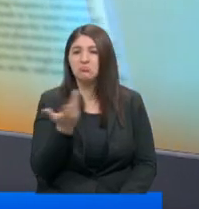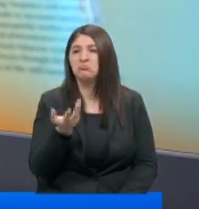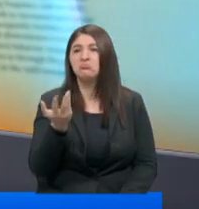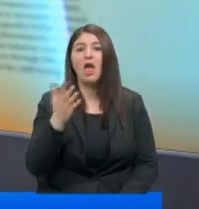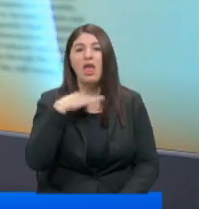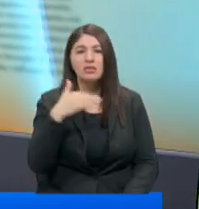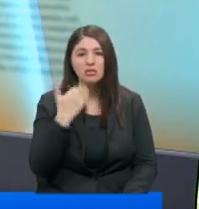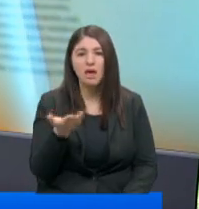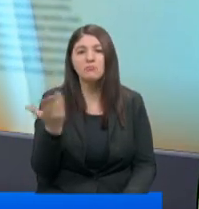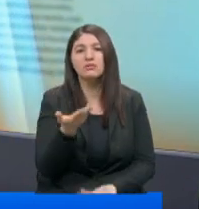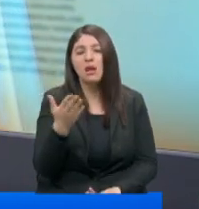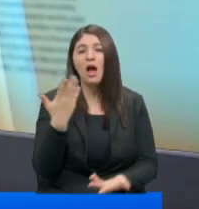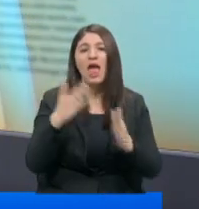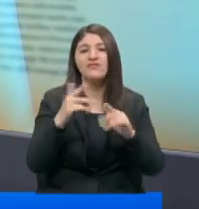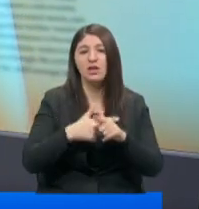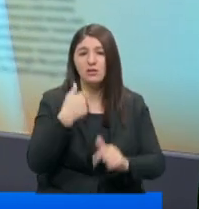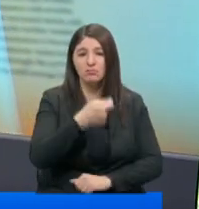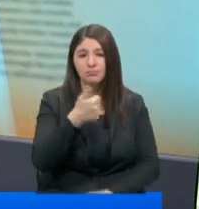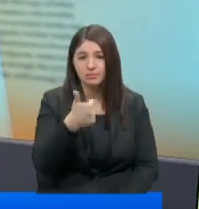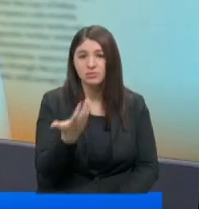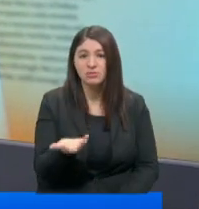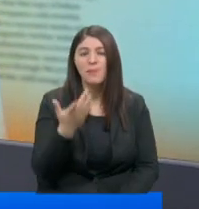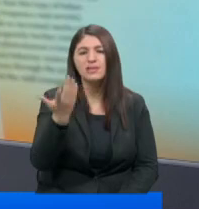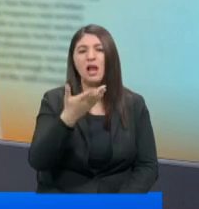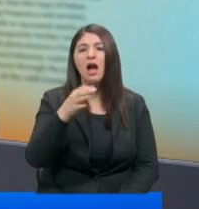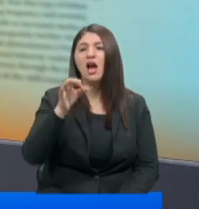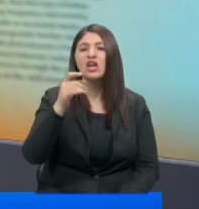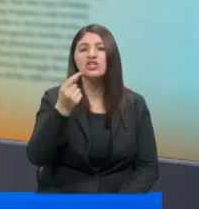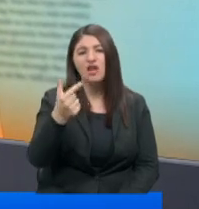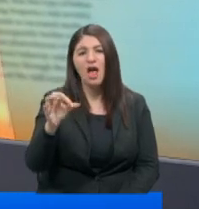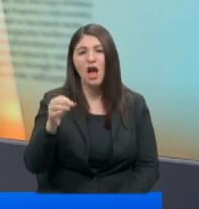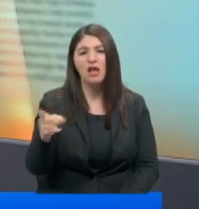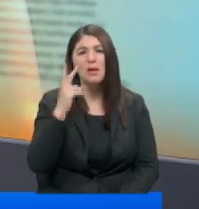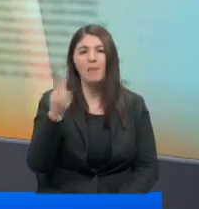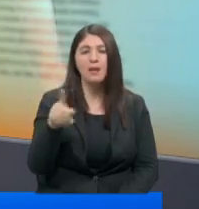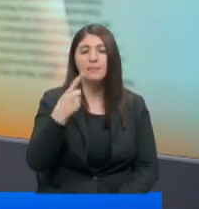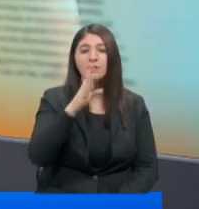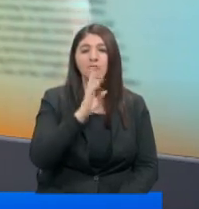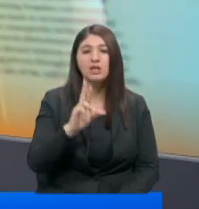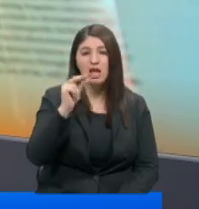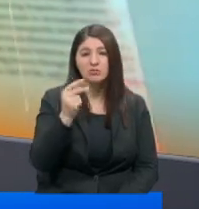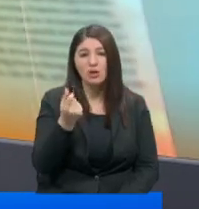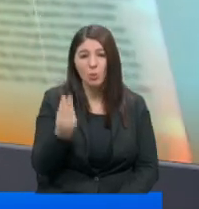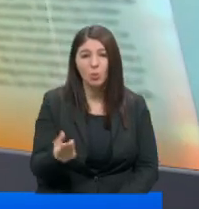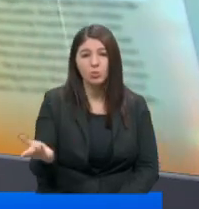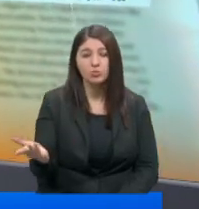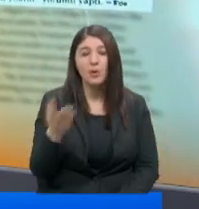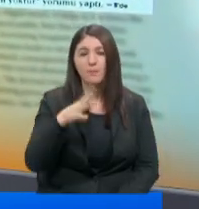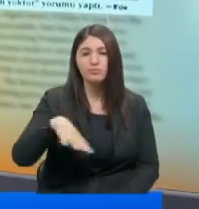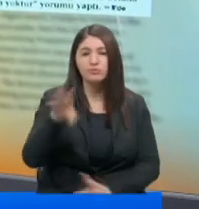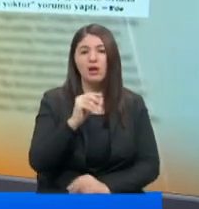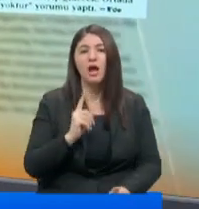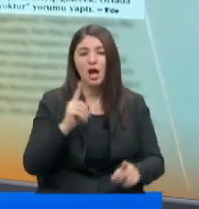mesela et ve mesela ev kirasını karşılama mesajı çeyrek altın Çeyrek altın 1.470 lira oldu bütün